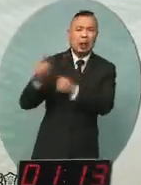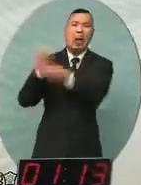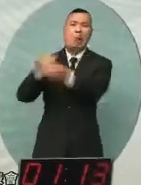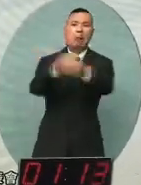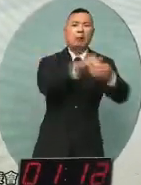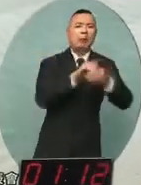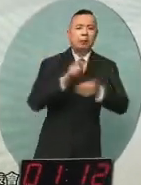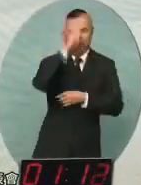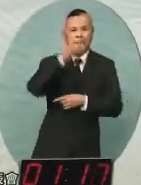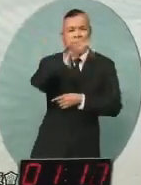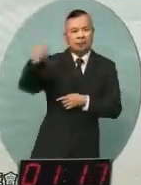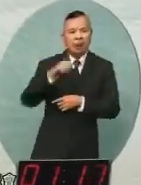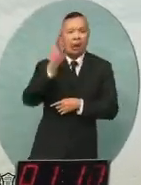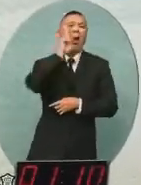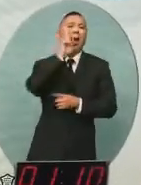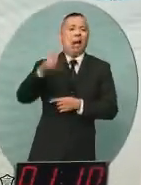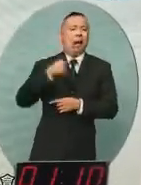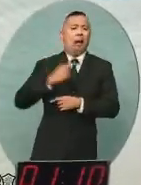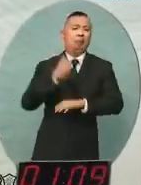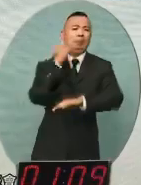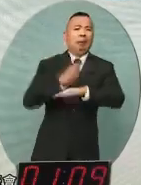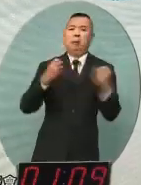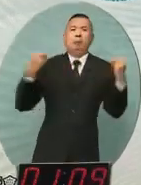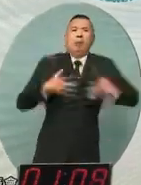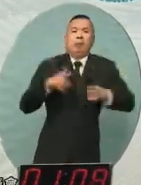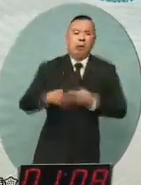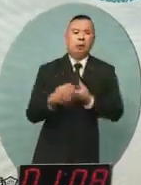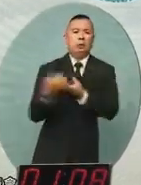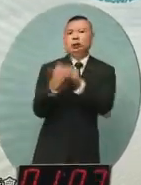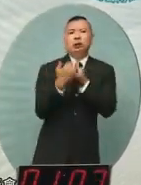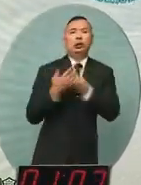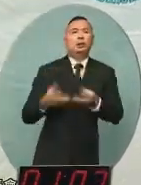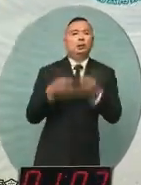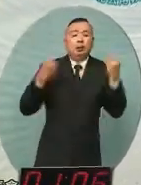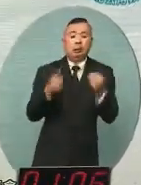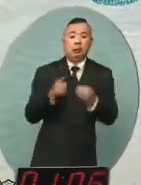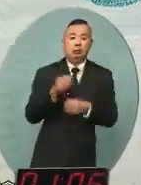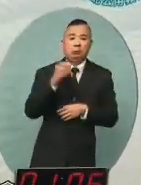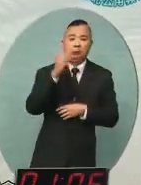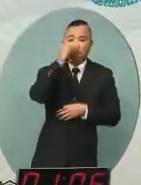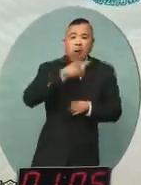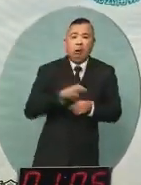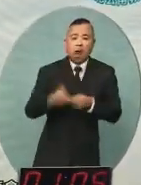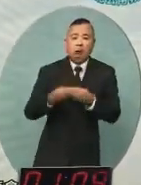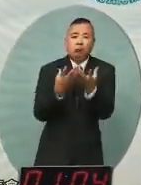票来肯定，不要认为说倩萍是稳当选的，然后都没有替倩萍来担心，然后选票就这样一一的流失掉。